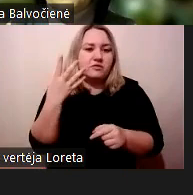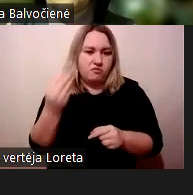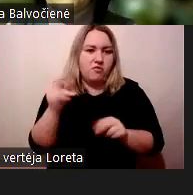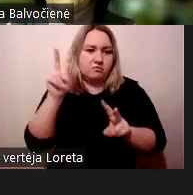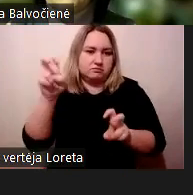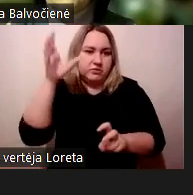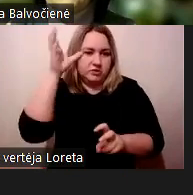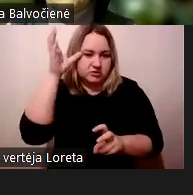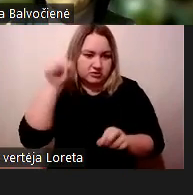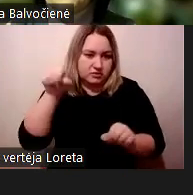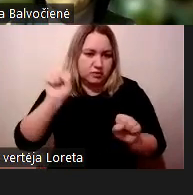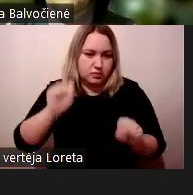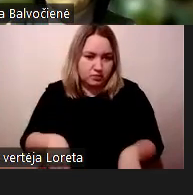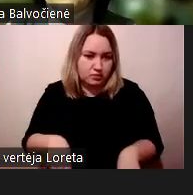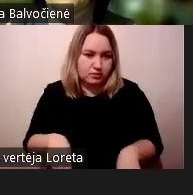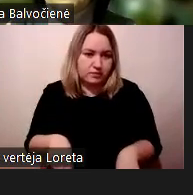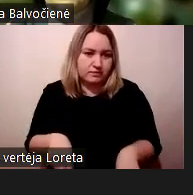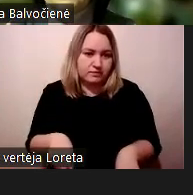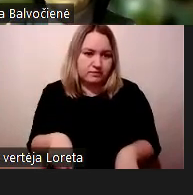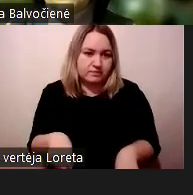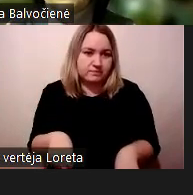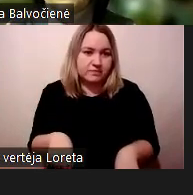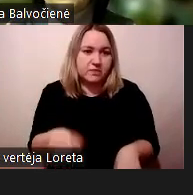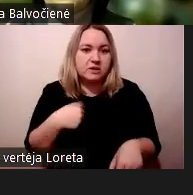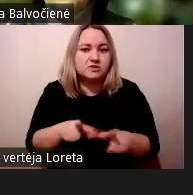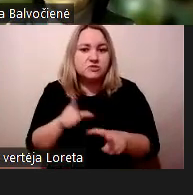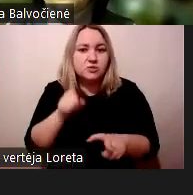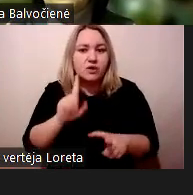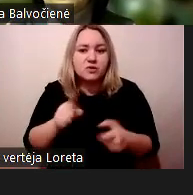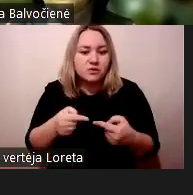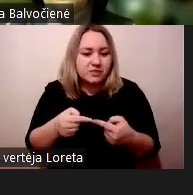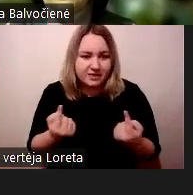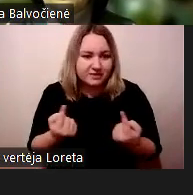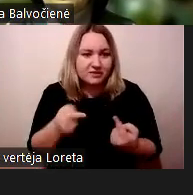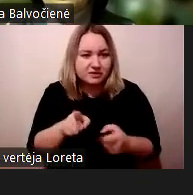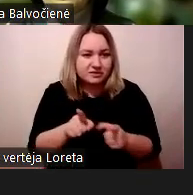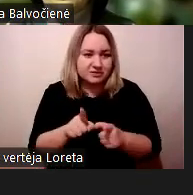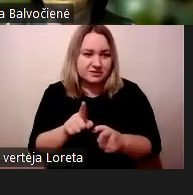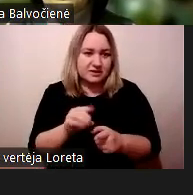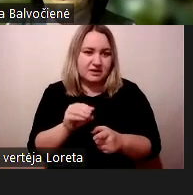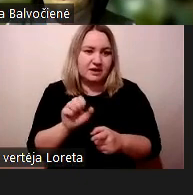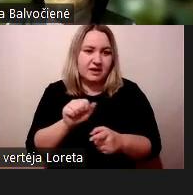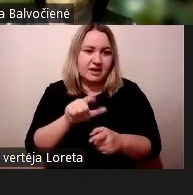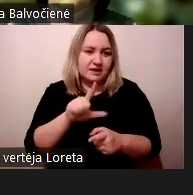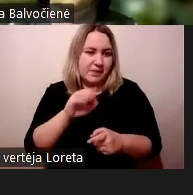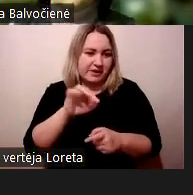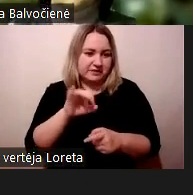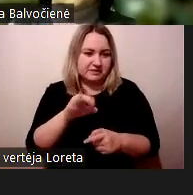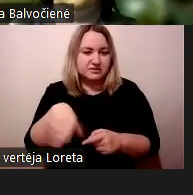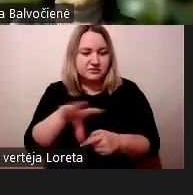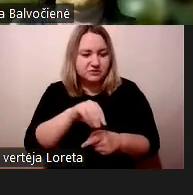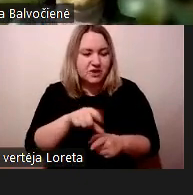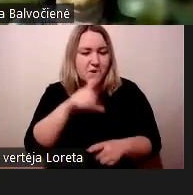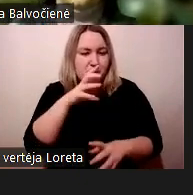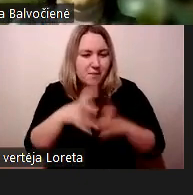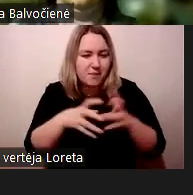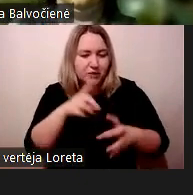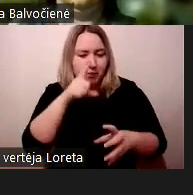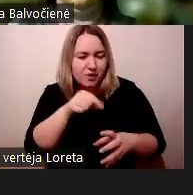aš norėčiau kažkaip nesutikti, nors jis vis dėlto Albertas Einšteinas, visam pasaulyje